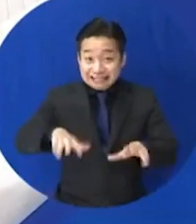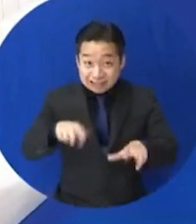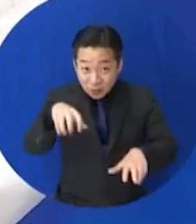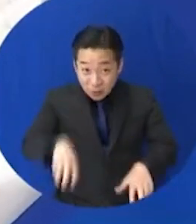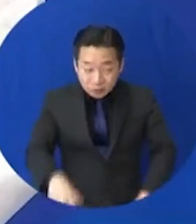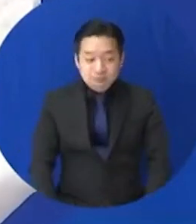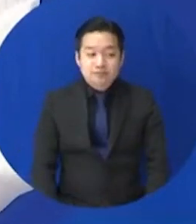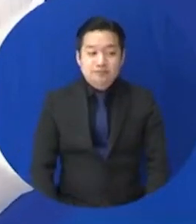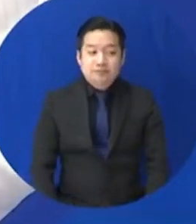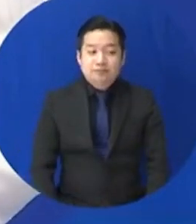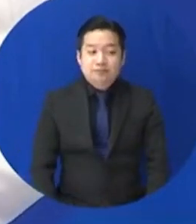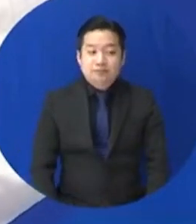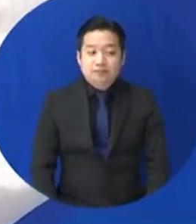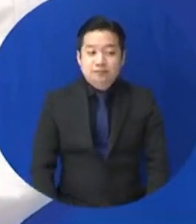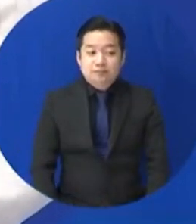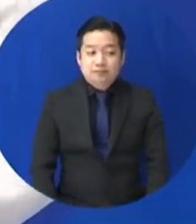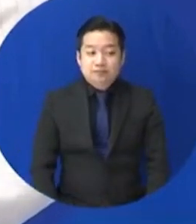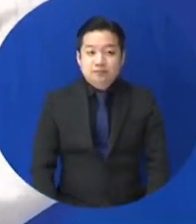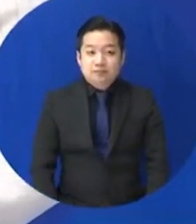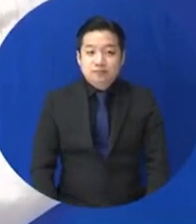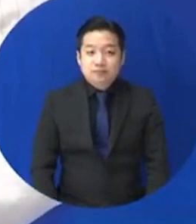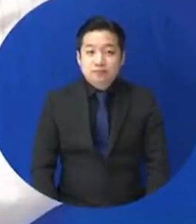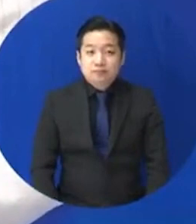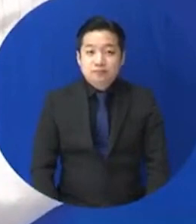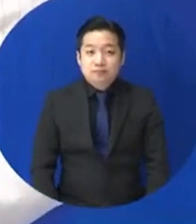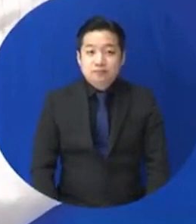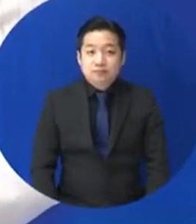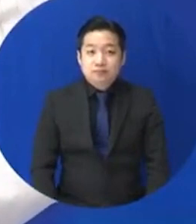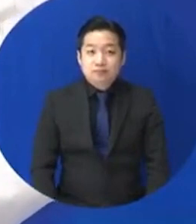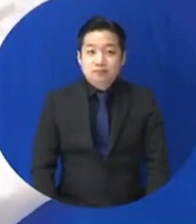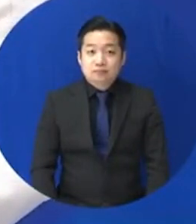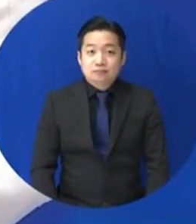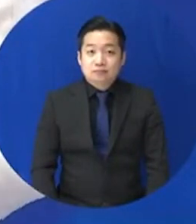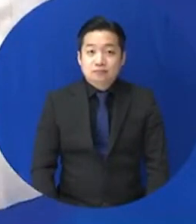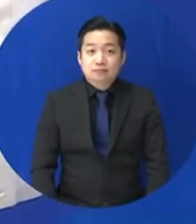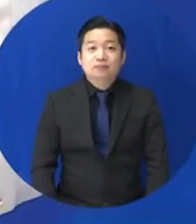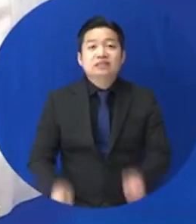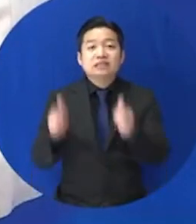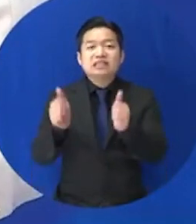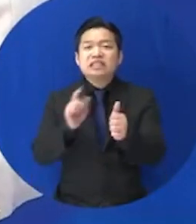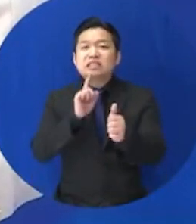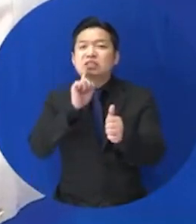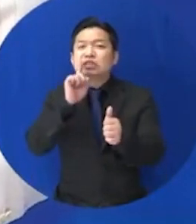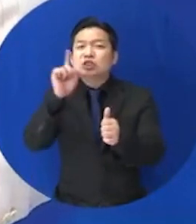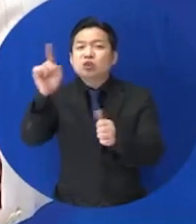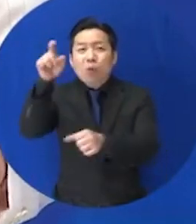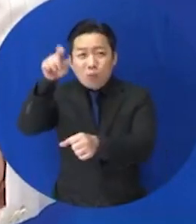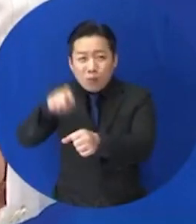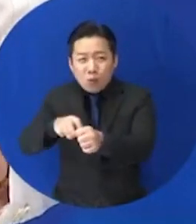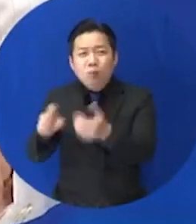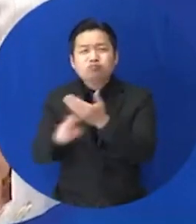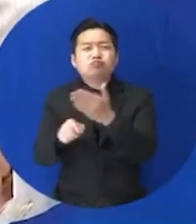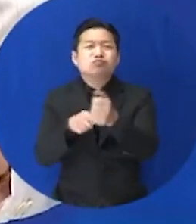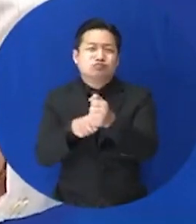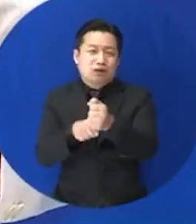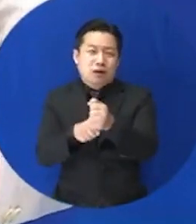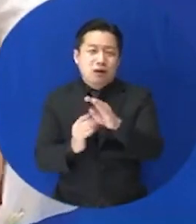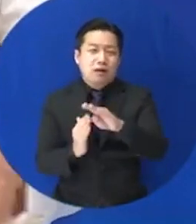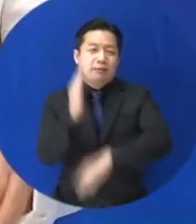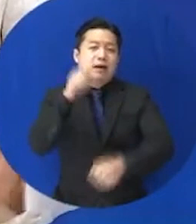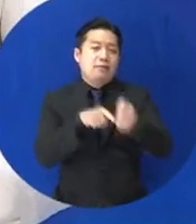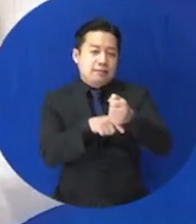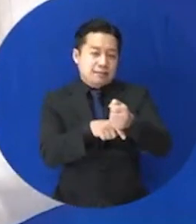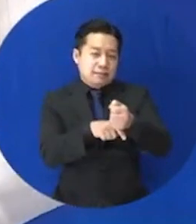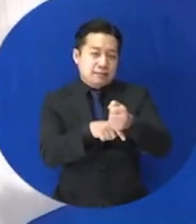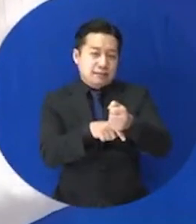네. 네, 네. 아, 검찰을 네, 예를 들면 기소 자체를 목표로 한 이제 불법 수사라든지 과잉 수사 또는